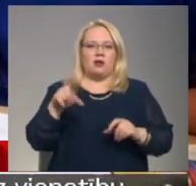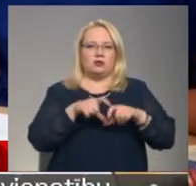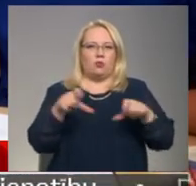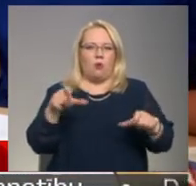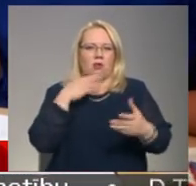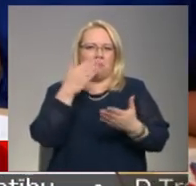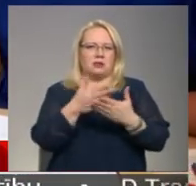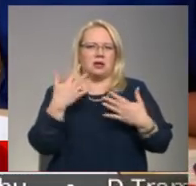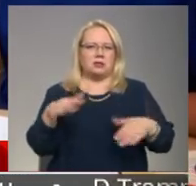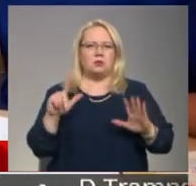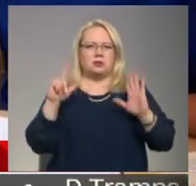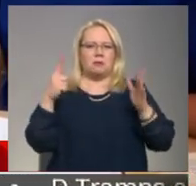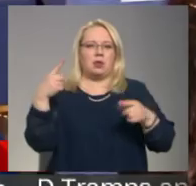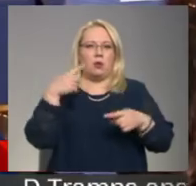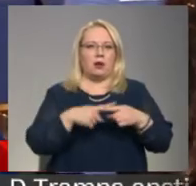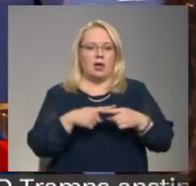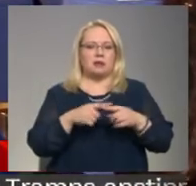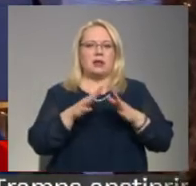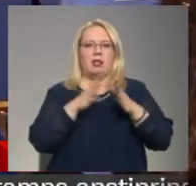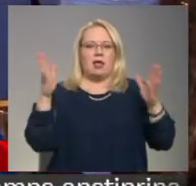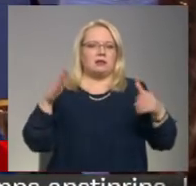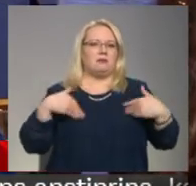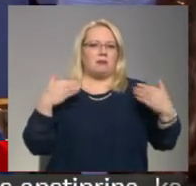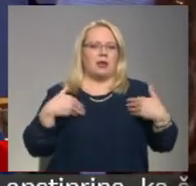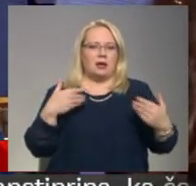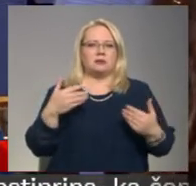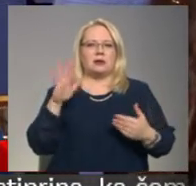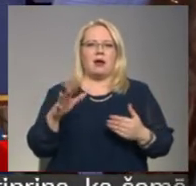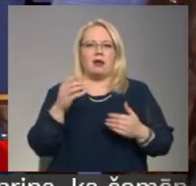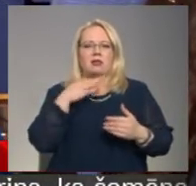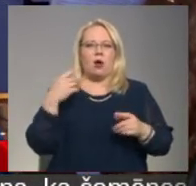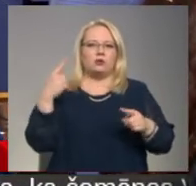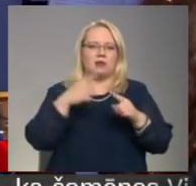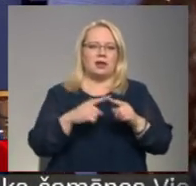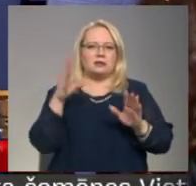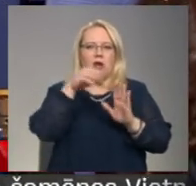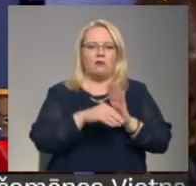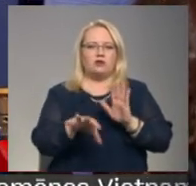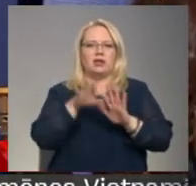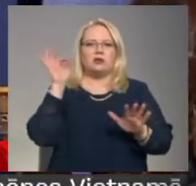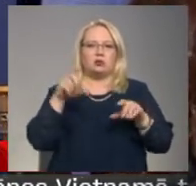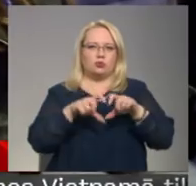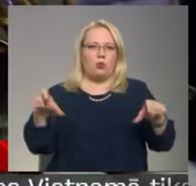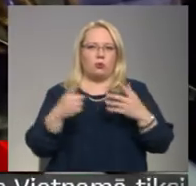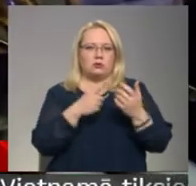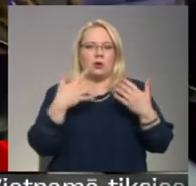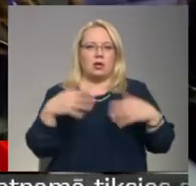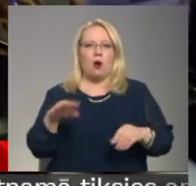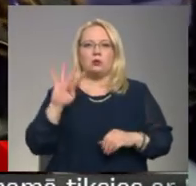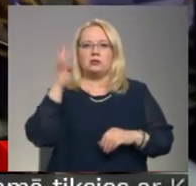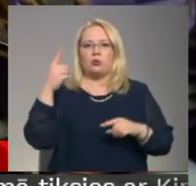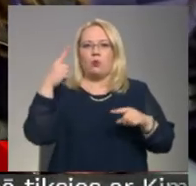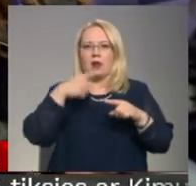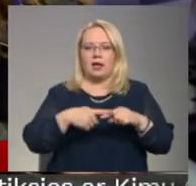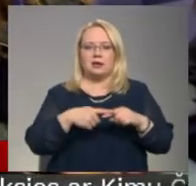piesakoties jau kādu 7. Reizi. Liels bijis viņu prieks, ka vairāk kārt iekļuvuši izlozēto skolu skaitā. Turklāt no jau 4. Reizi